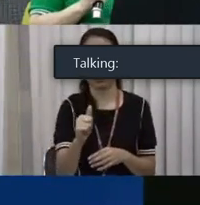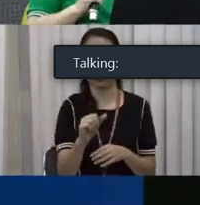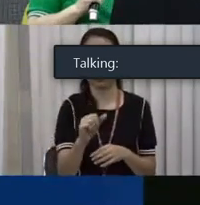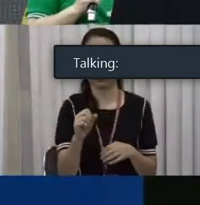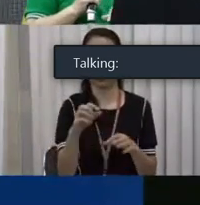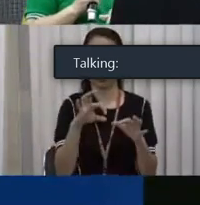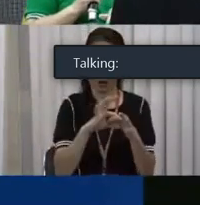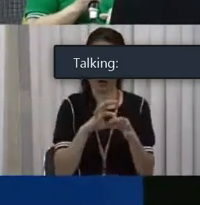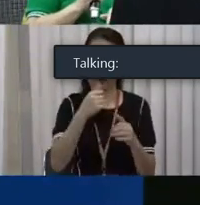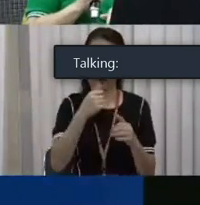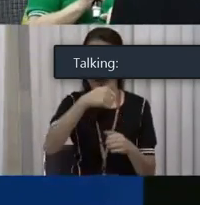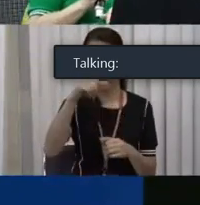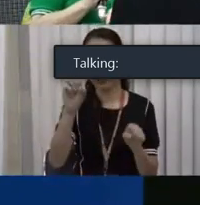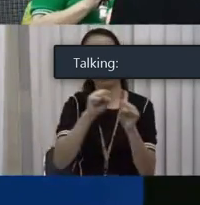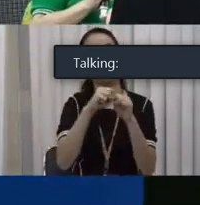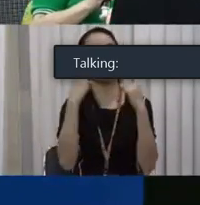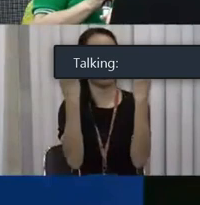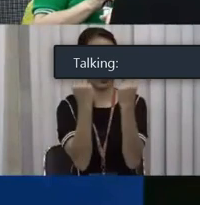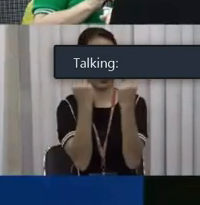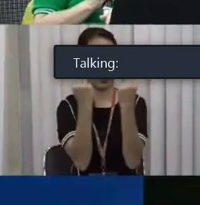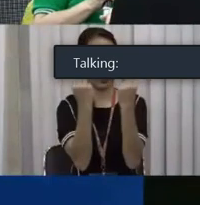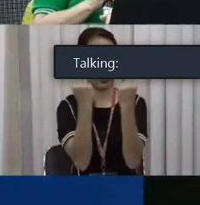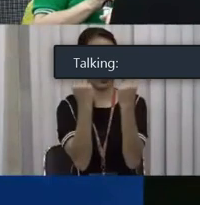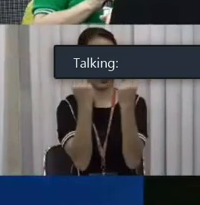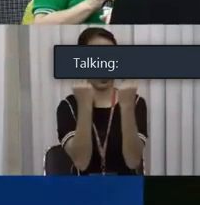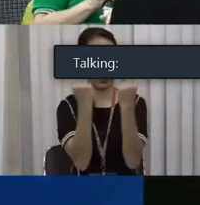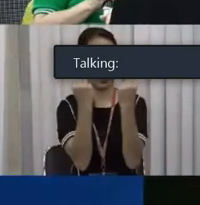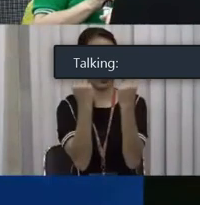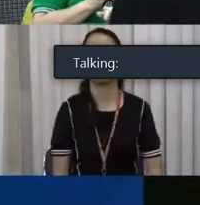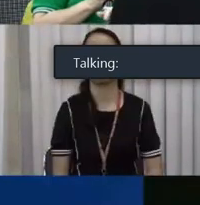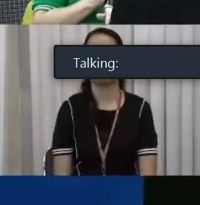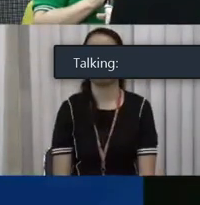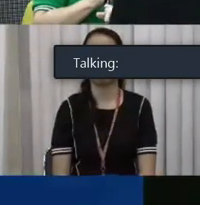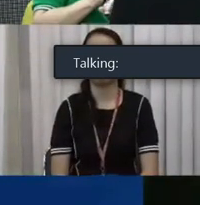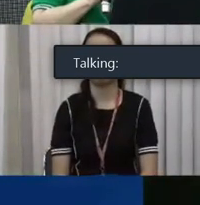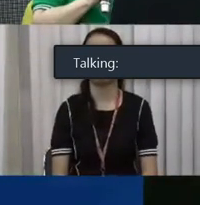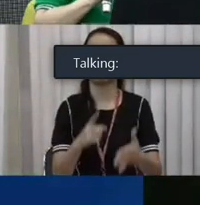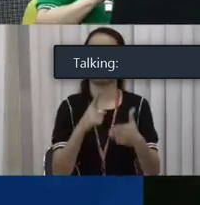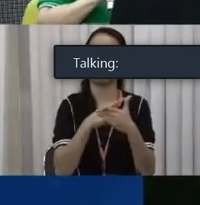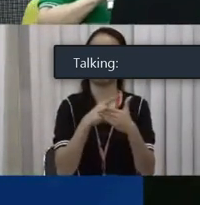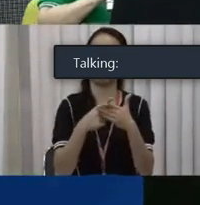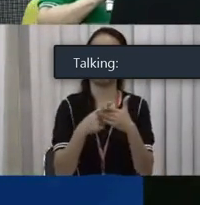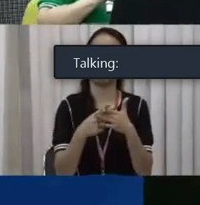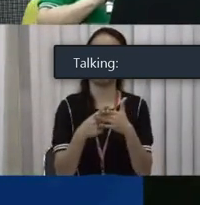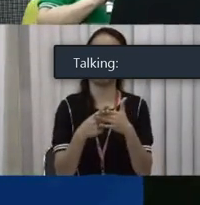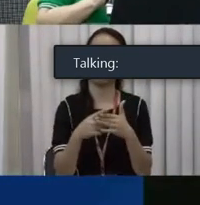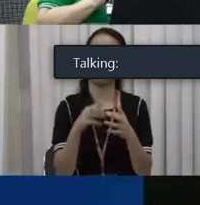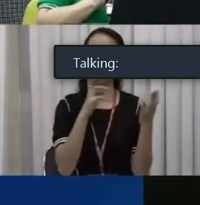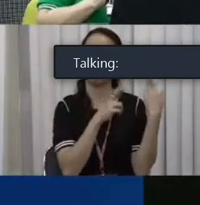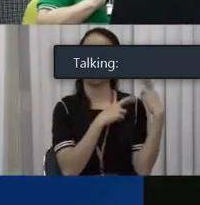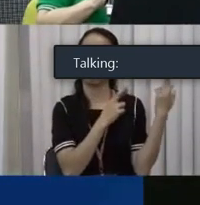sa atong company. So, right po na sa usa ka empleyado, dili na nato babagan.